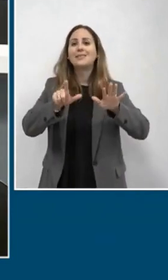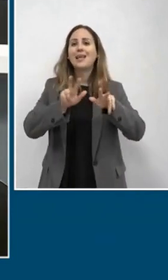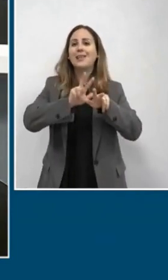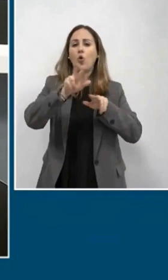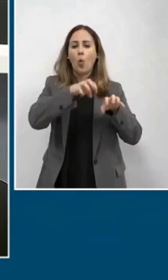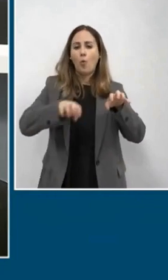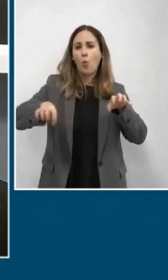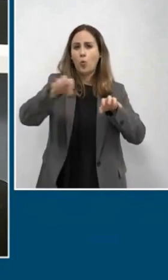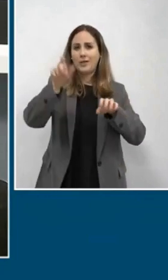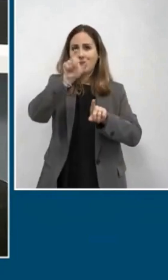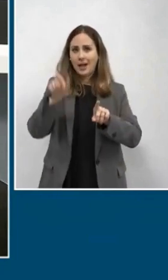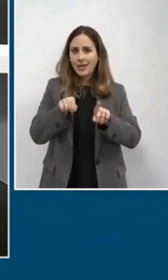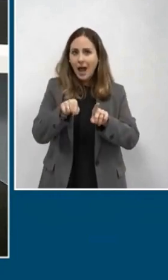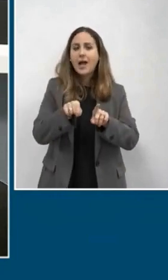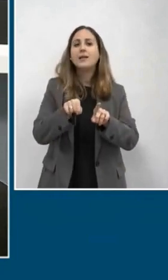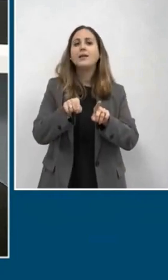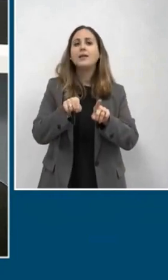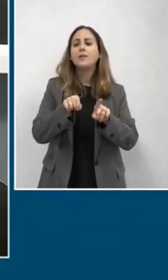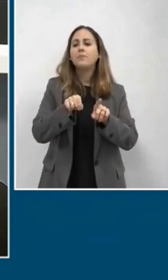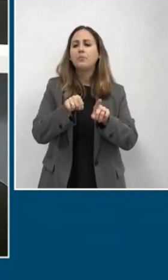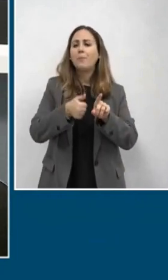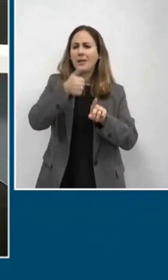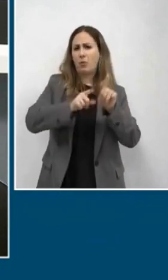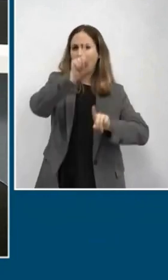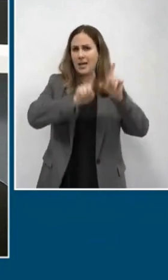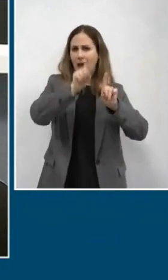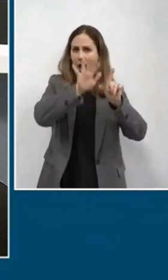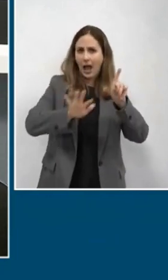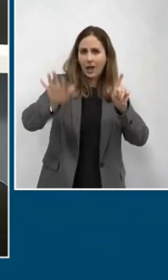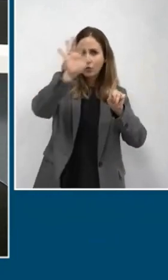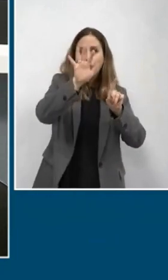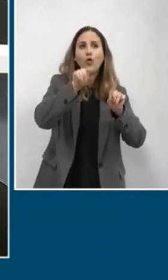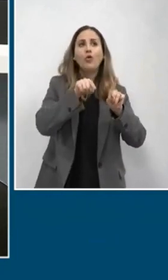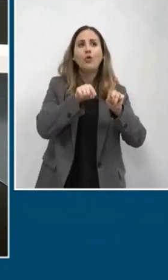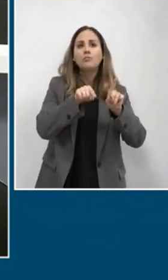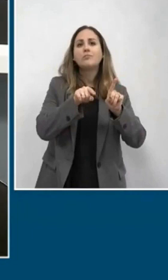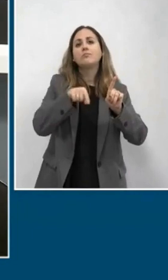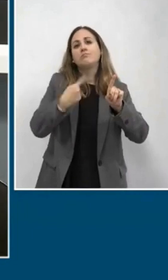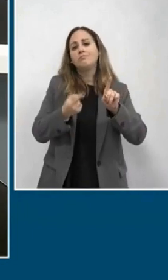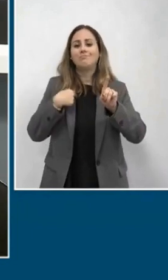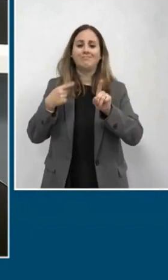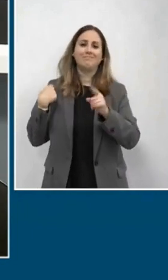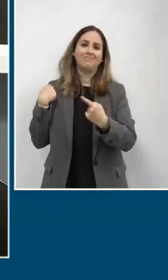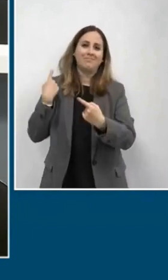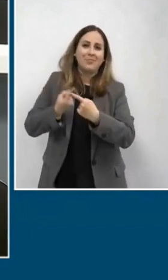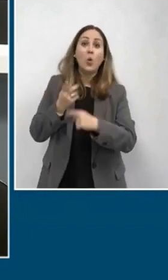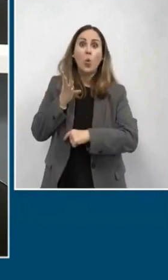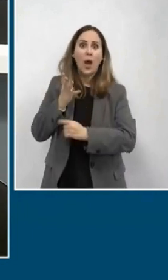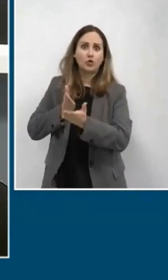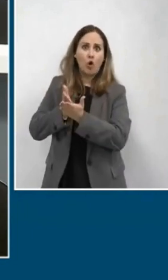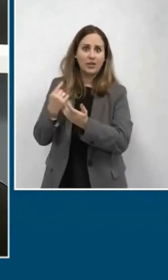italiani Il primo è stato appunto il Niguarda già citato a Milano poi la storia di Nemo in questi 14 anni